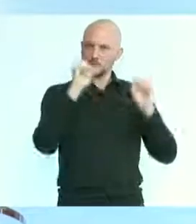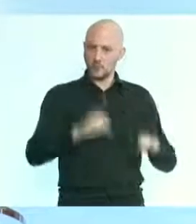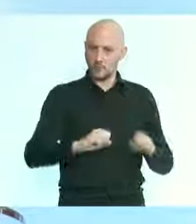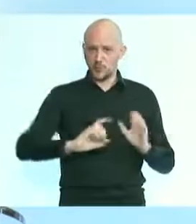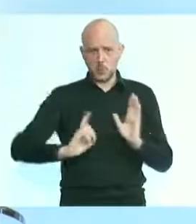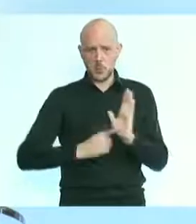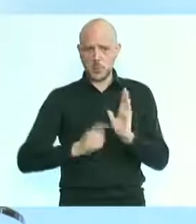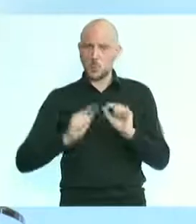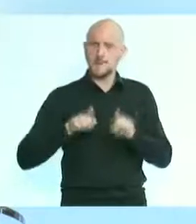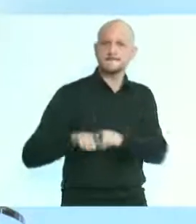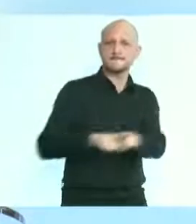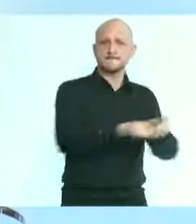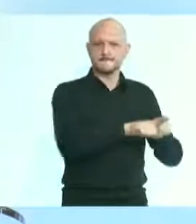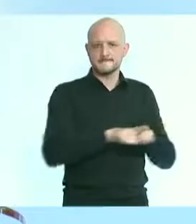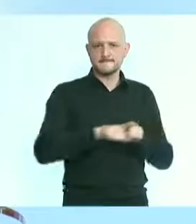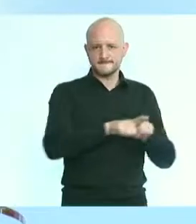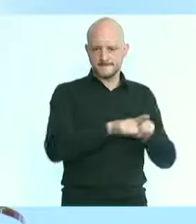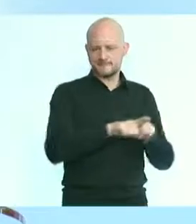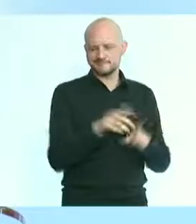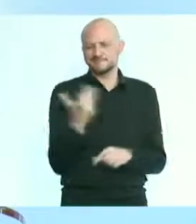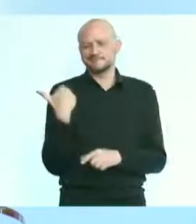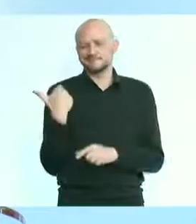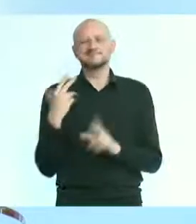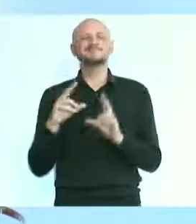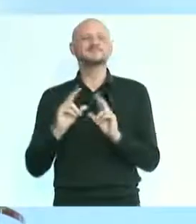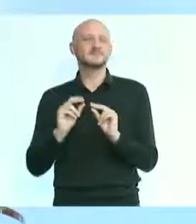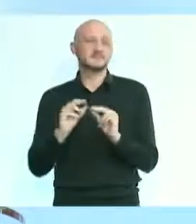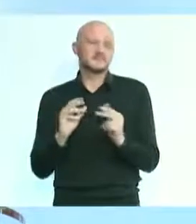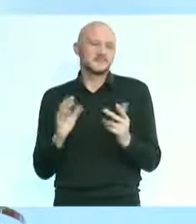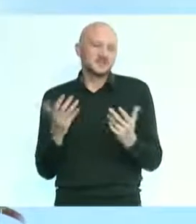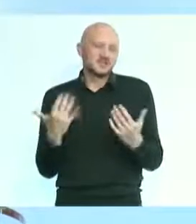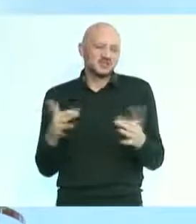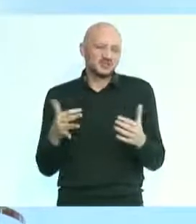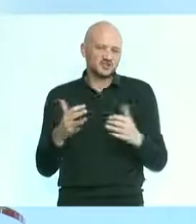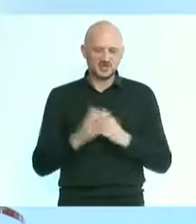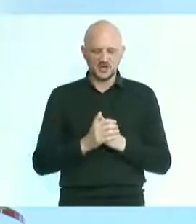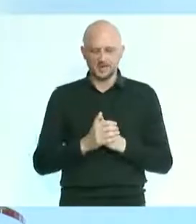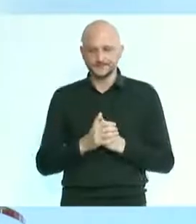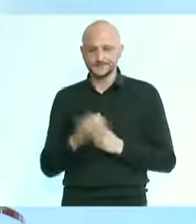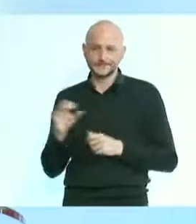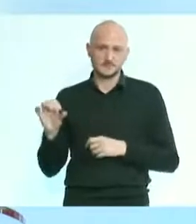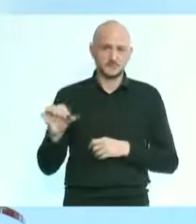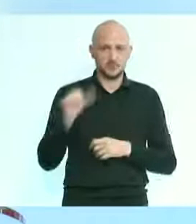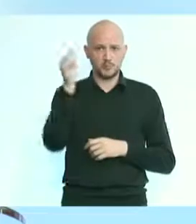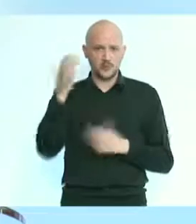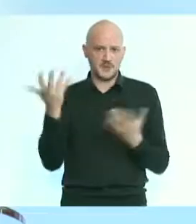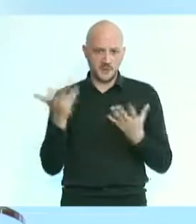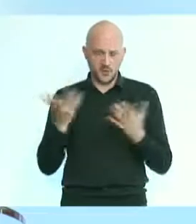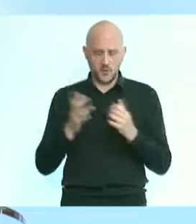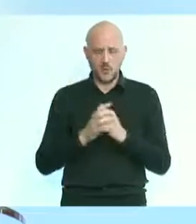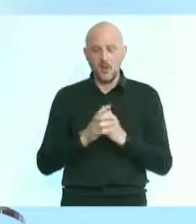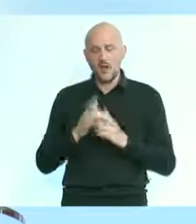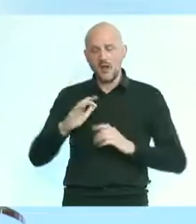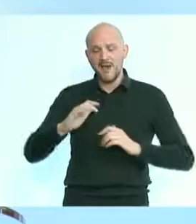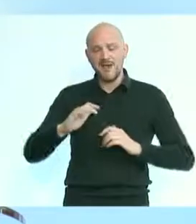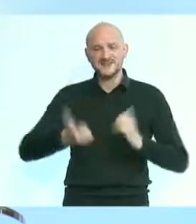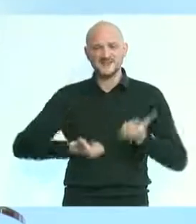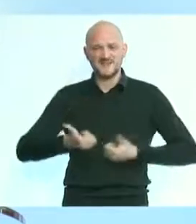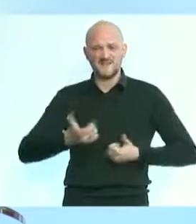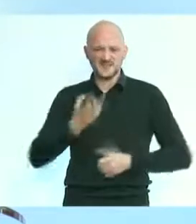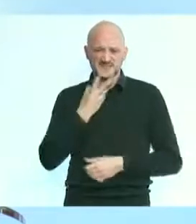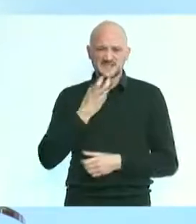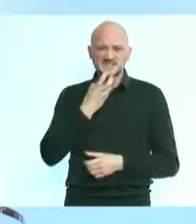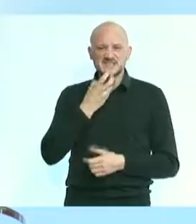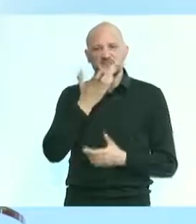rappelé précédemment, hein. Le principe premier, c'est que le service civique ne doit pas se substituer à un emploi. C'est